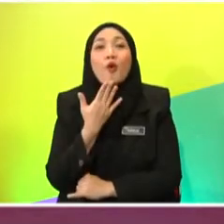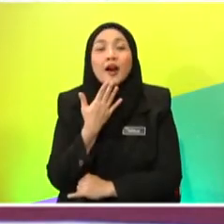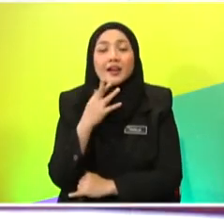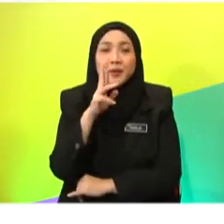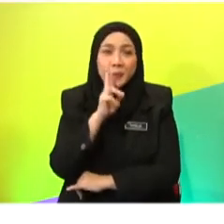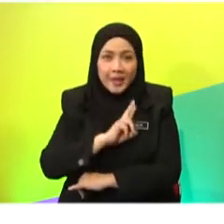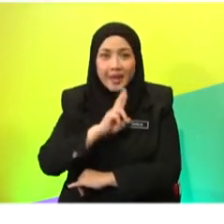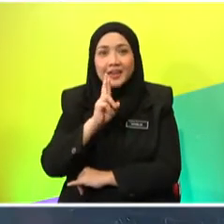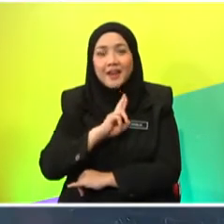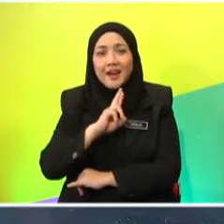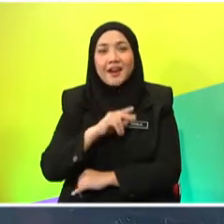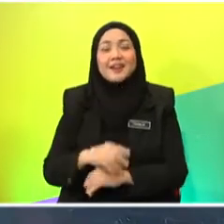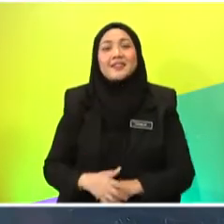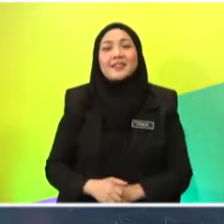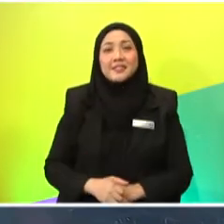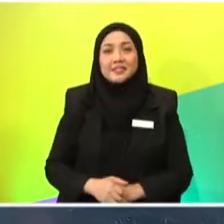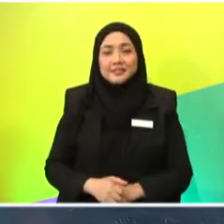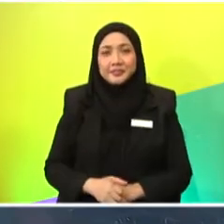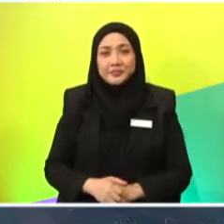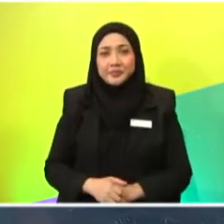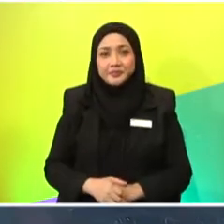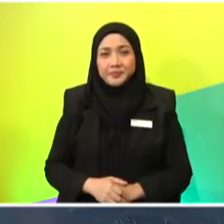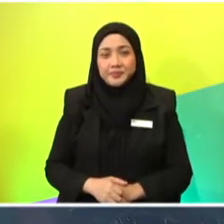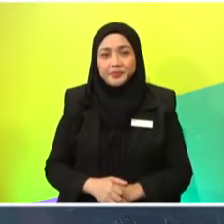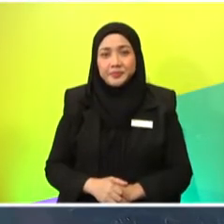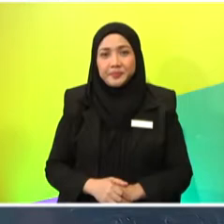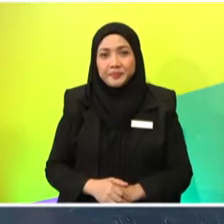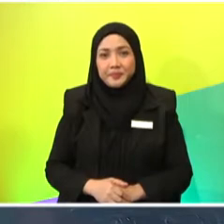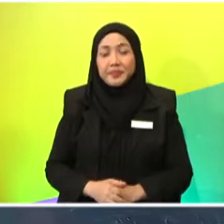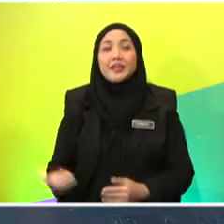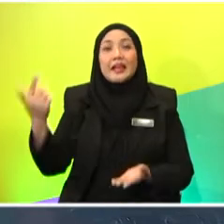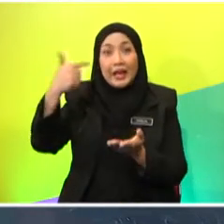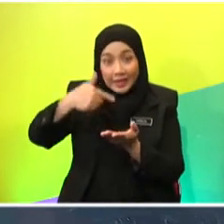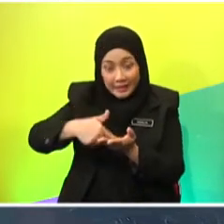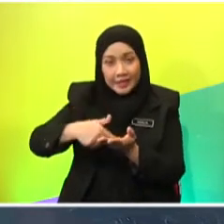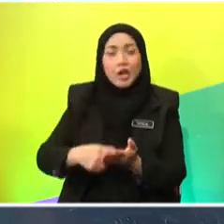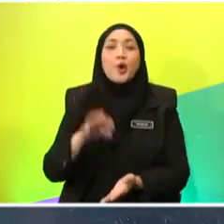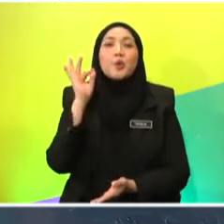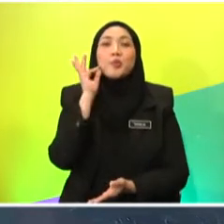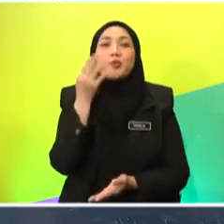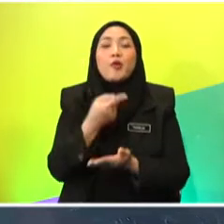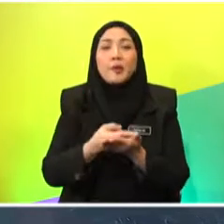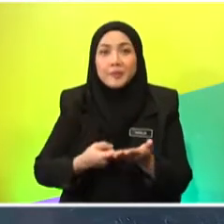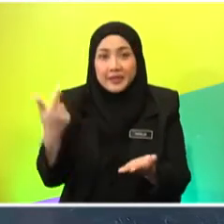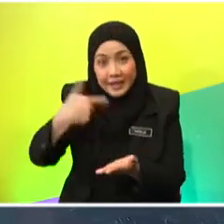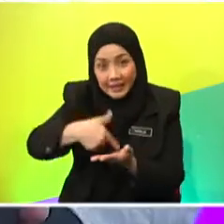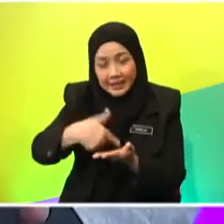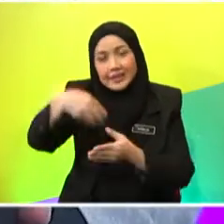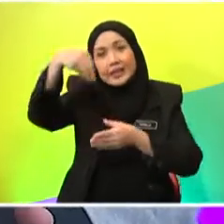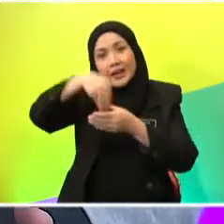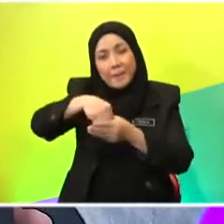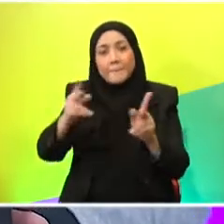merah Oke berhasil Tak Di Sini sini nah kita nak tengok lagi apapun dalam kotak